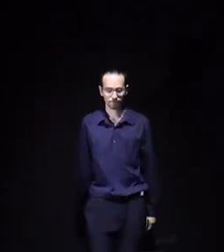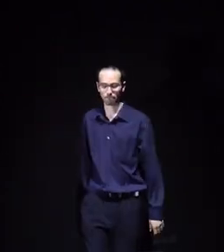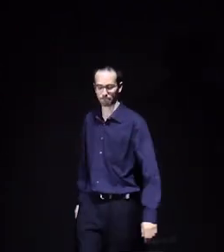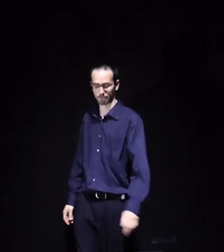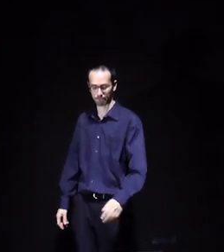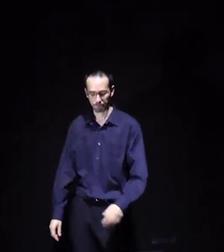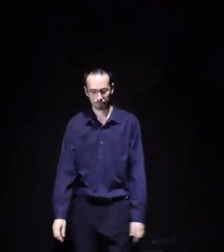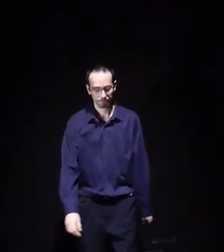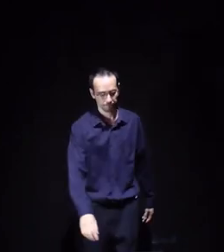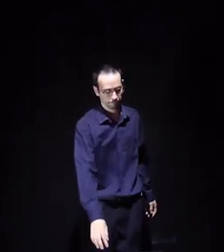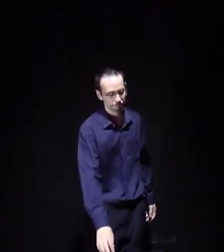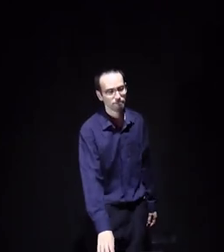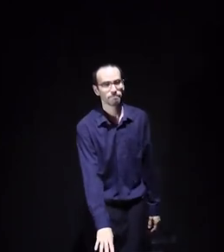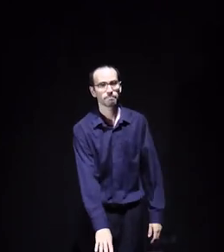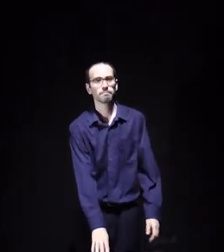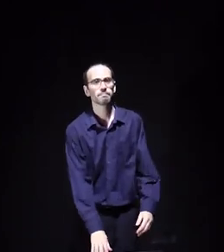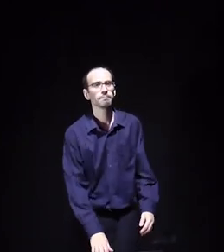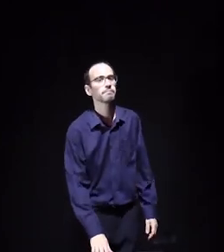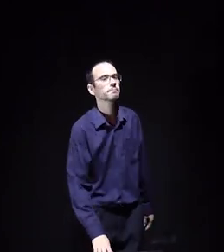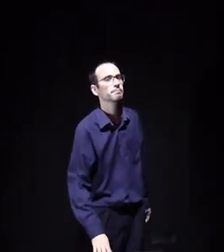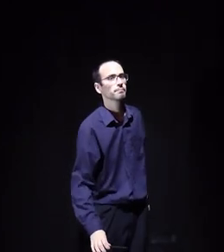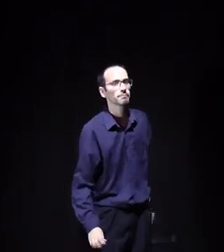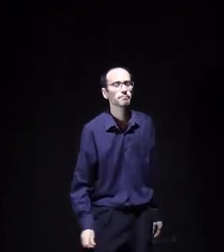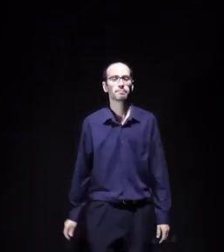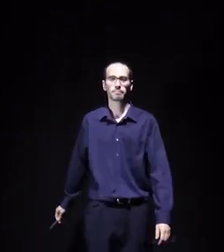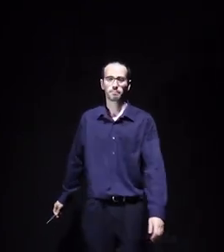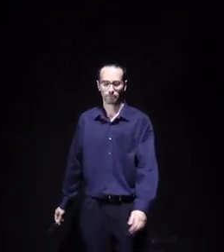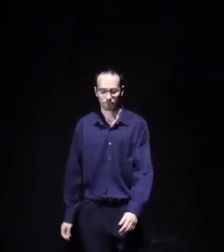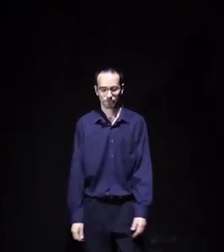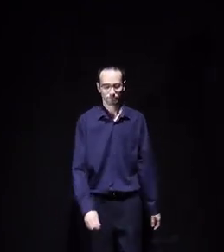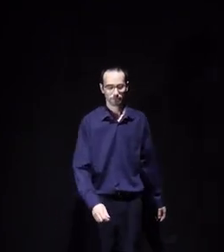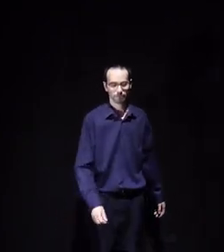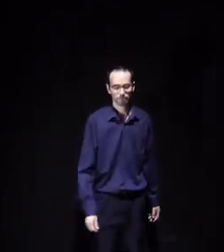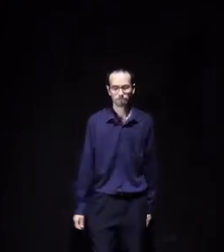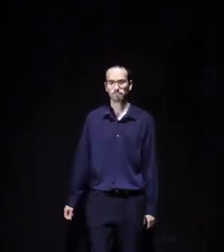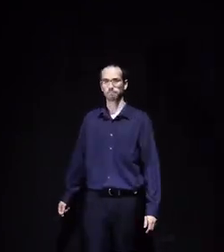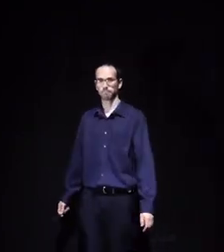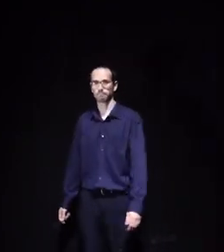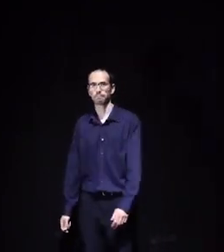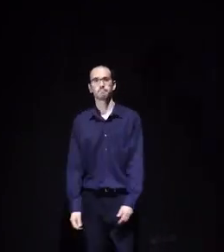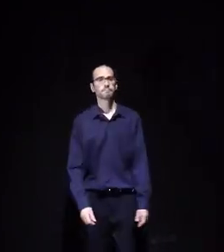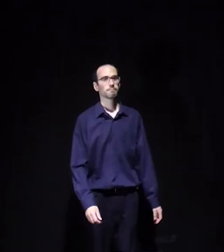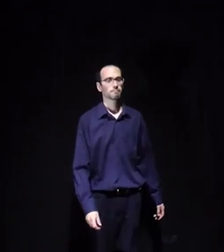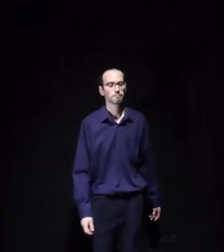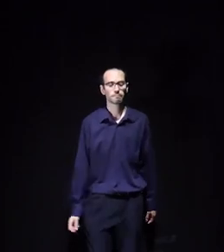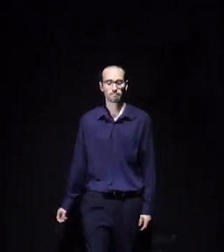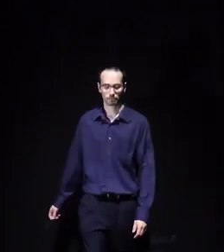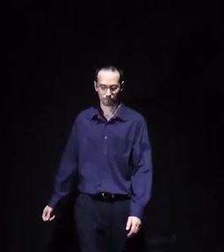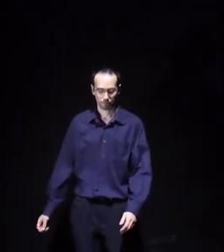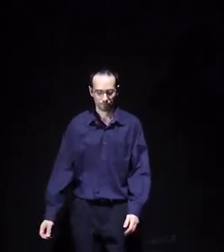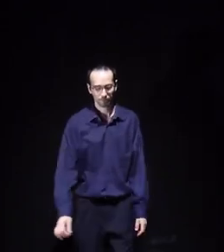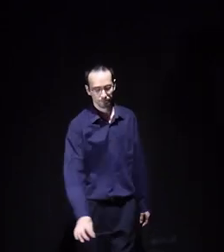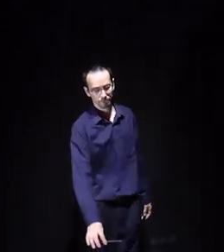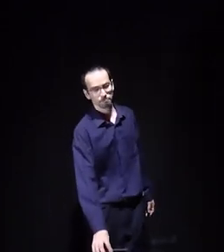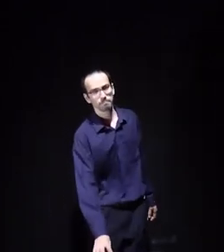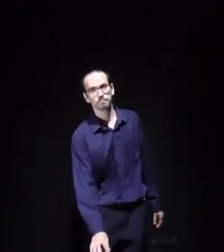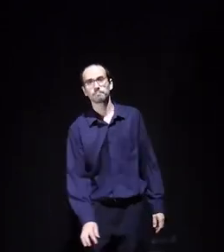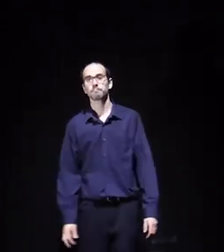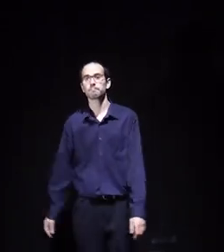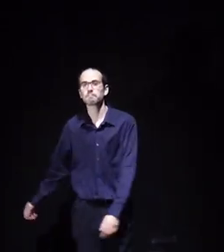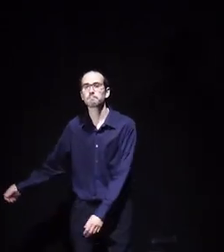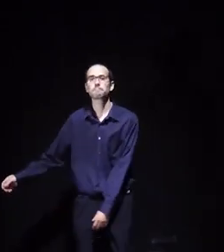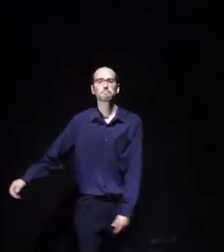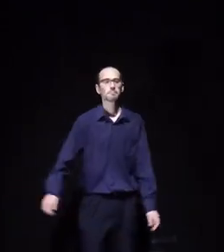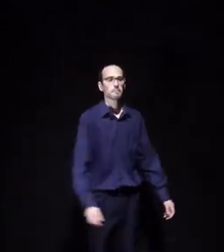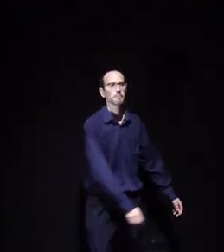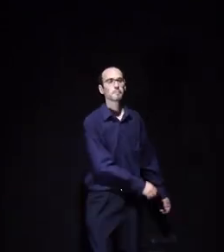sempre emprenta, no ens volen fer mal. Comparteixen el paraigües, els abrics i les bufandes, tant si fa fred com si no, elles mai no tenen